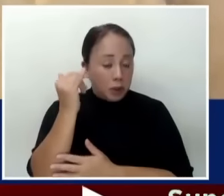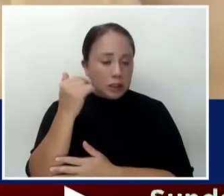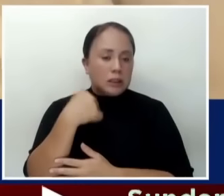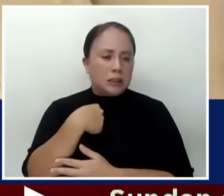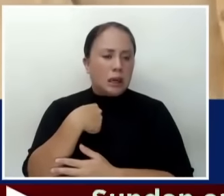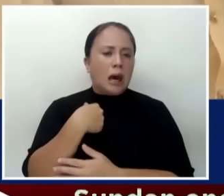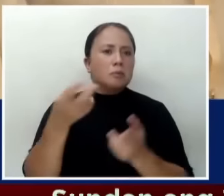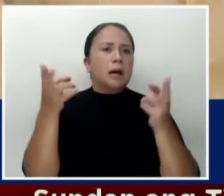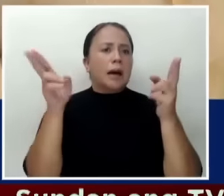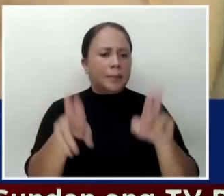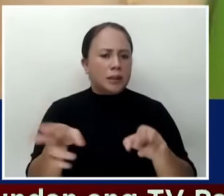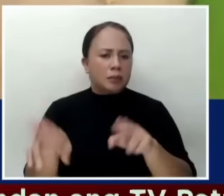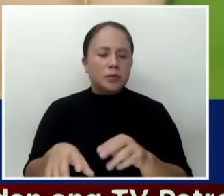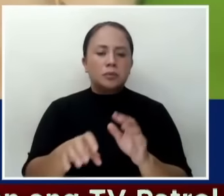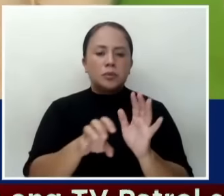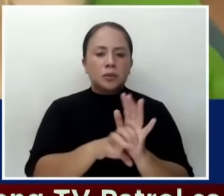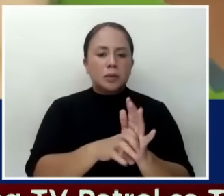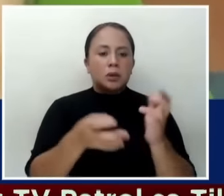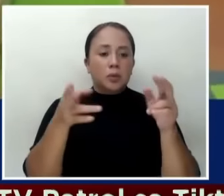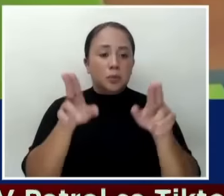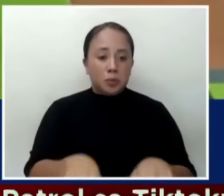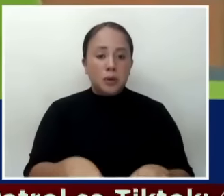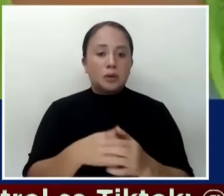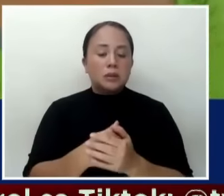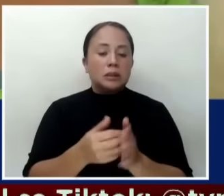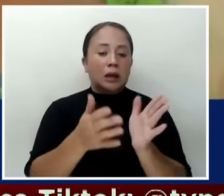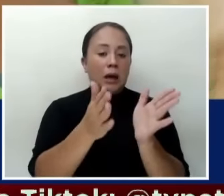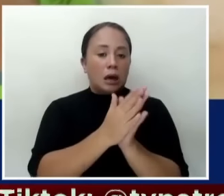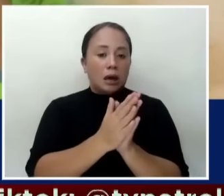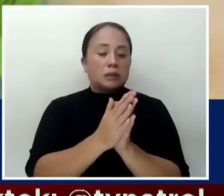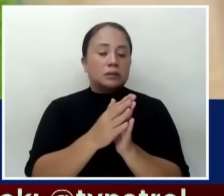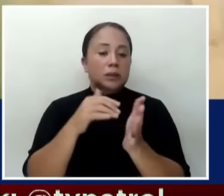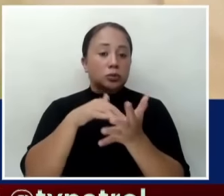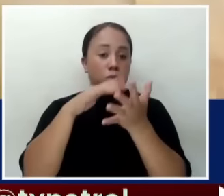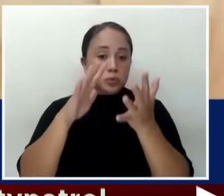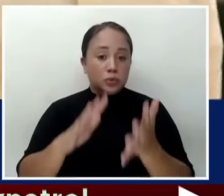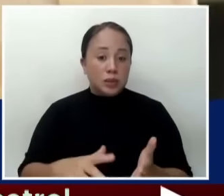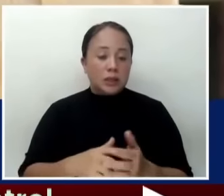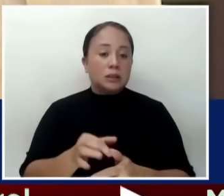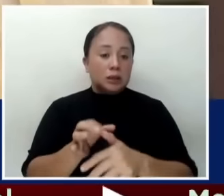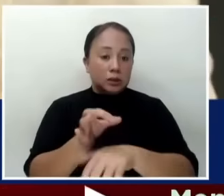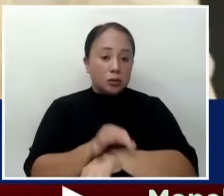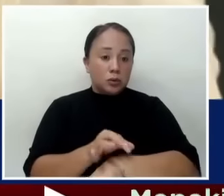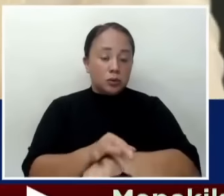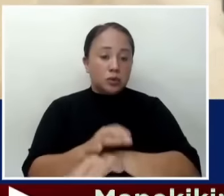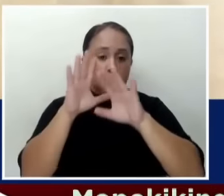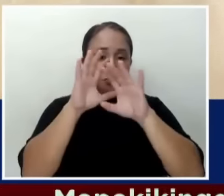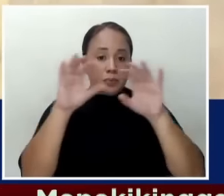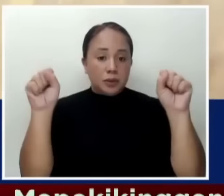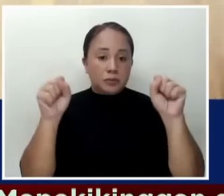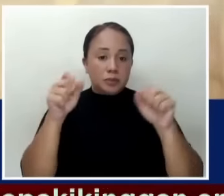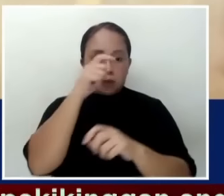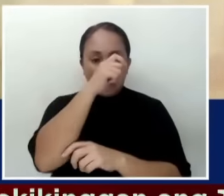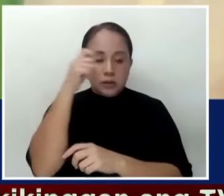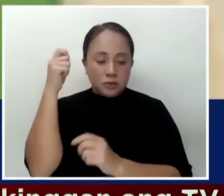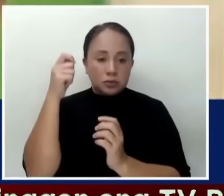insidente, gaya ng isang event kung saan hiningi umano ng isang estudyante ang relo ng Pangulo bilang graduation